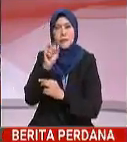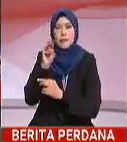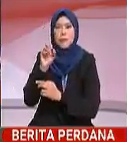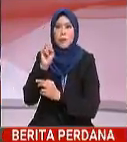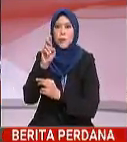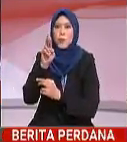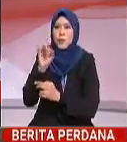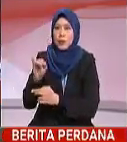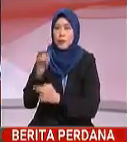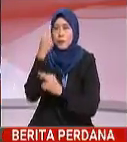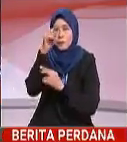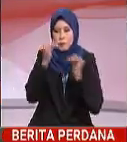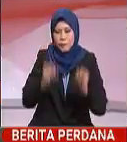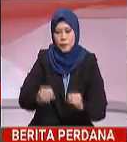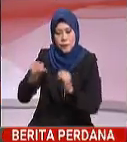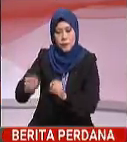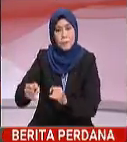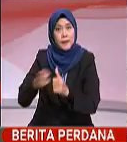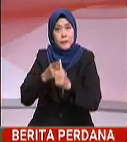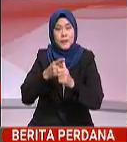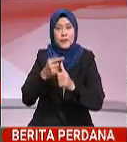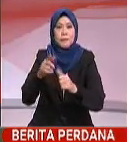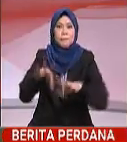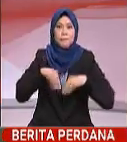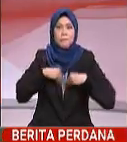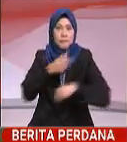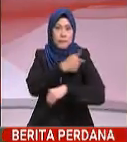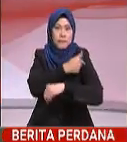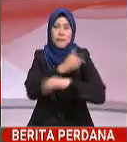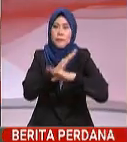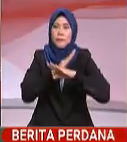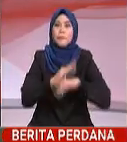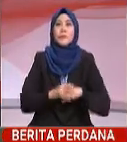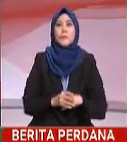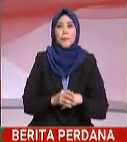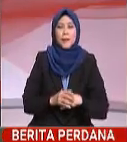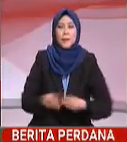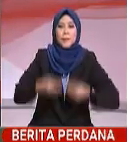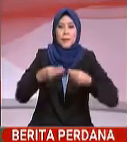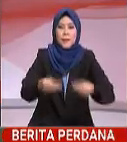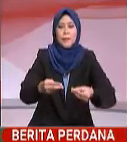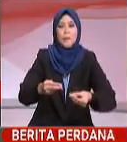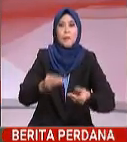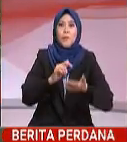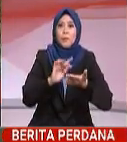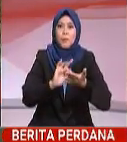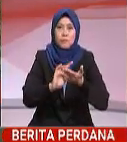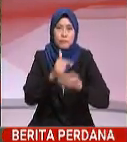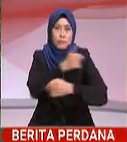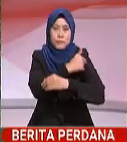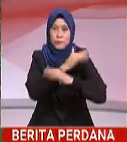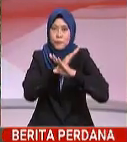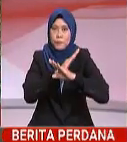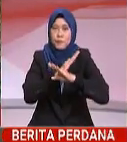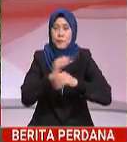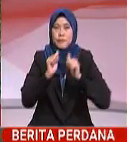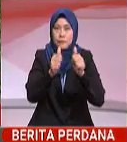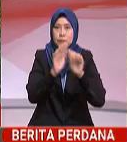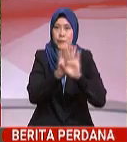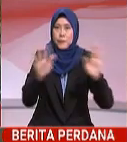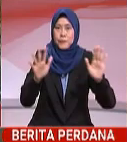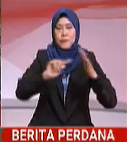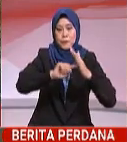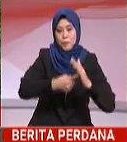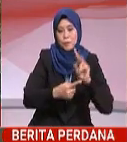menjadi individu pertama di Terengganu menerima vaksin. Manakala pemberian vaksin kepada petugas barisan hadapan bermula